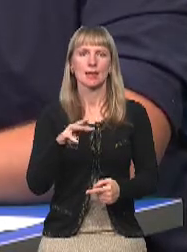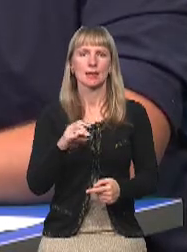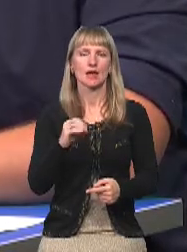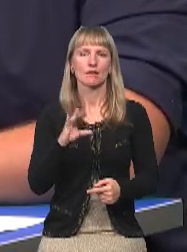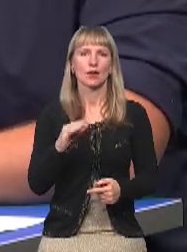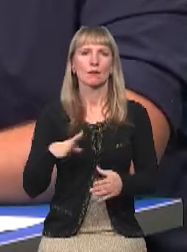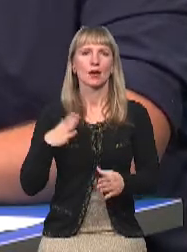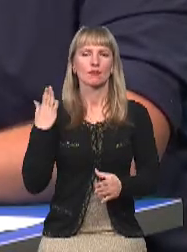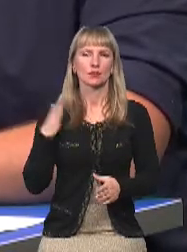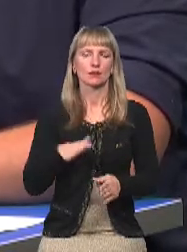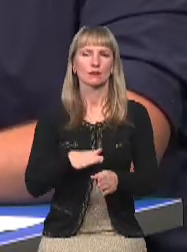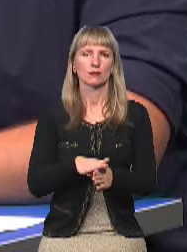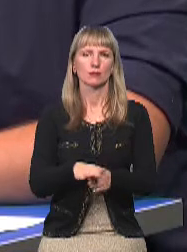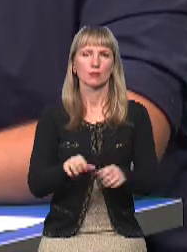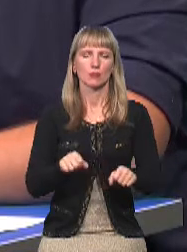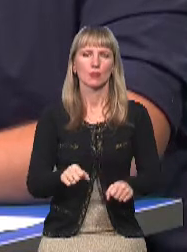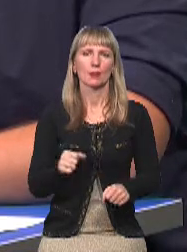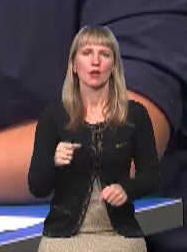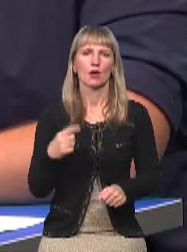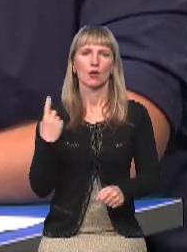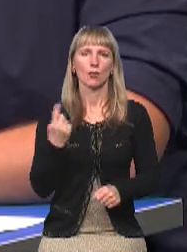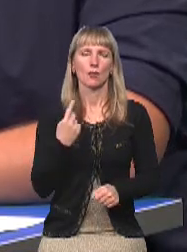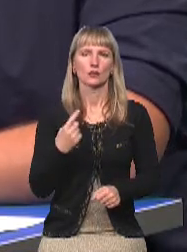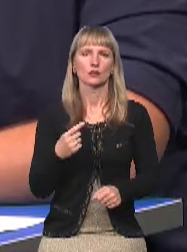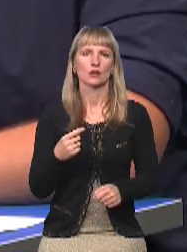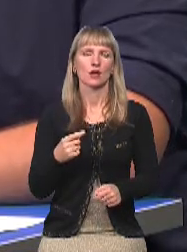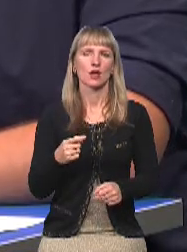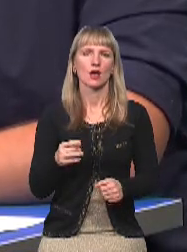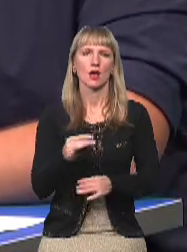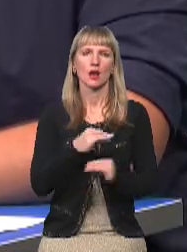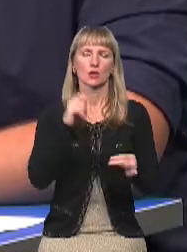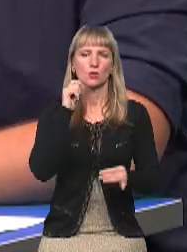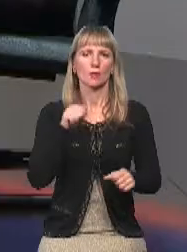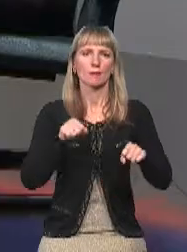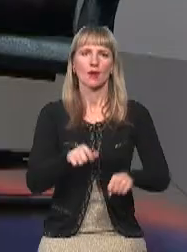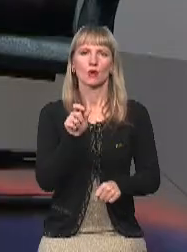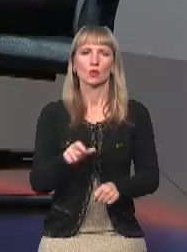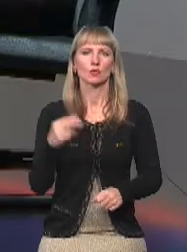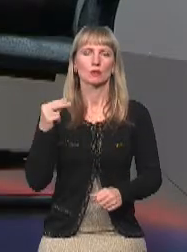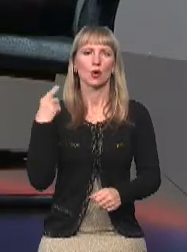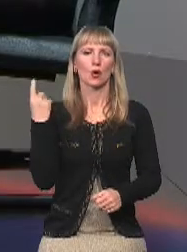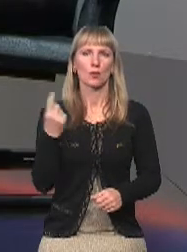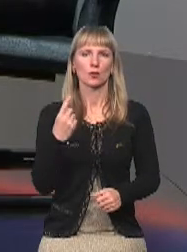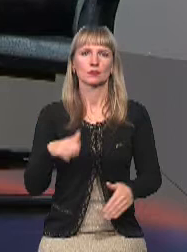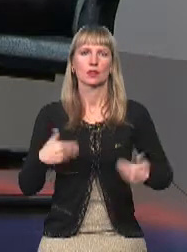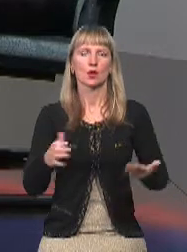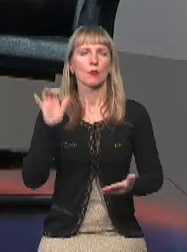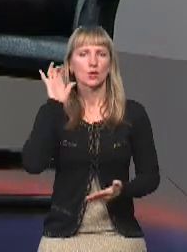колишнього повноваженого Верховної Ради України з питань прав людини у Запорізькій області. Пропоную послухати цей коментар.